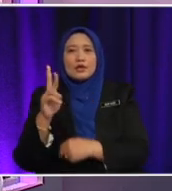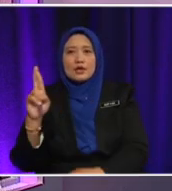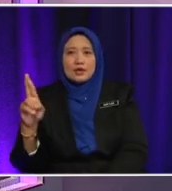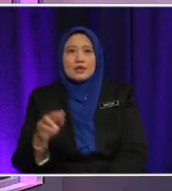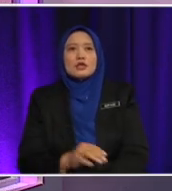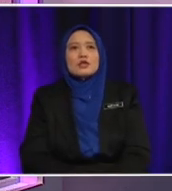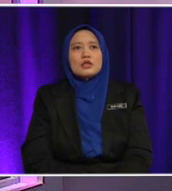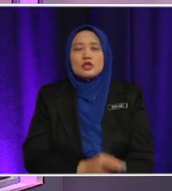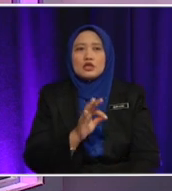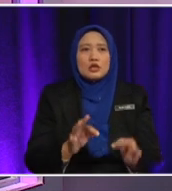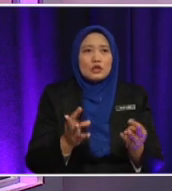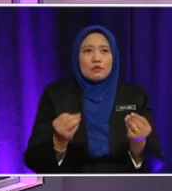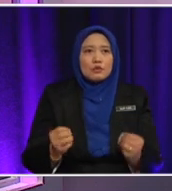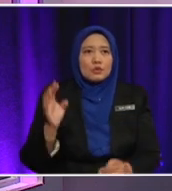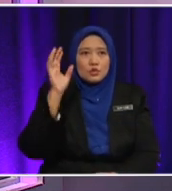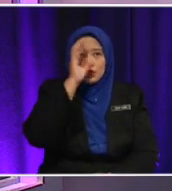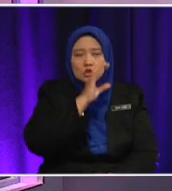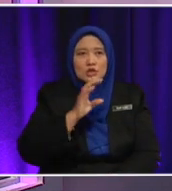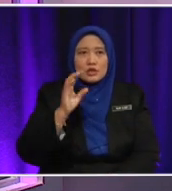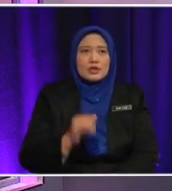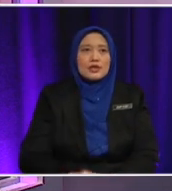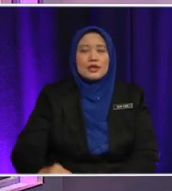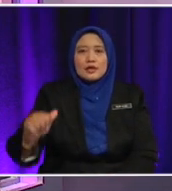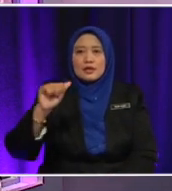kalau kita nggak cari arus pemiliknya